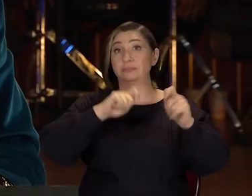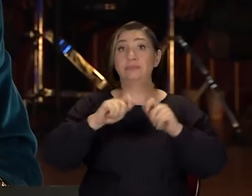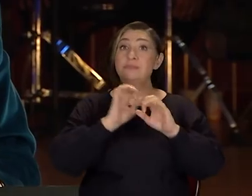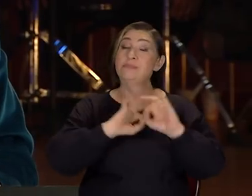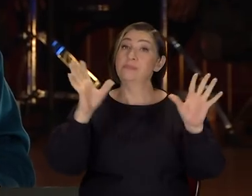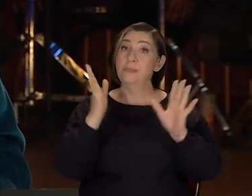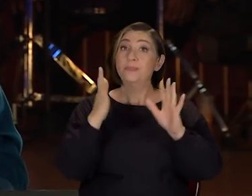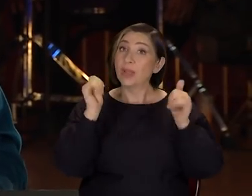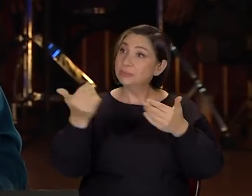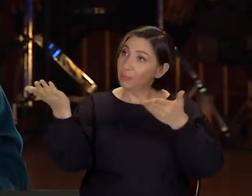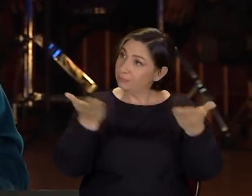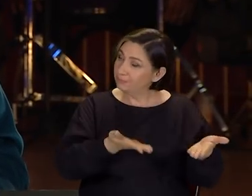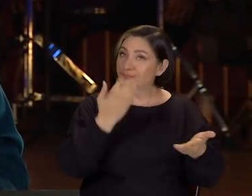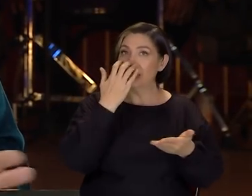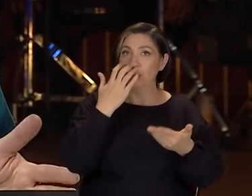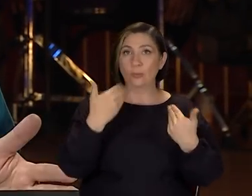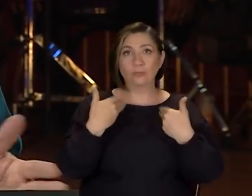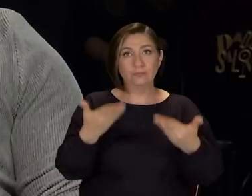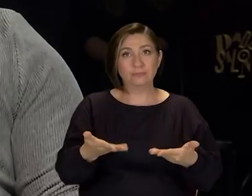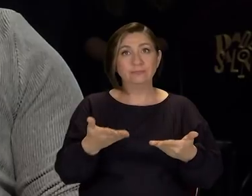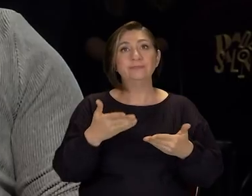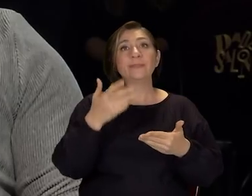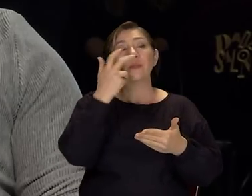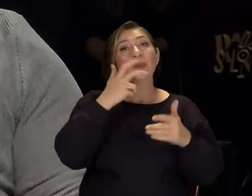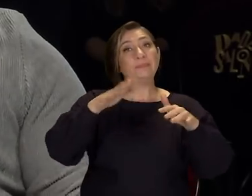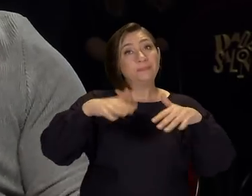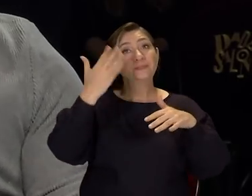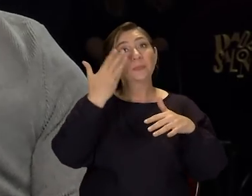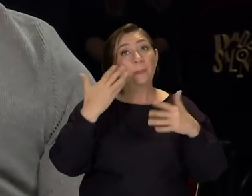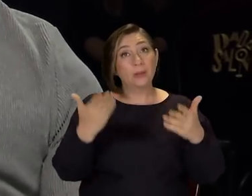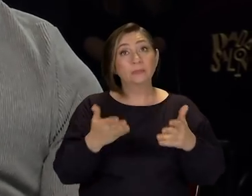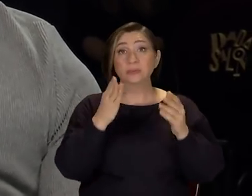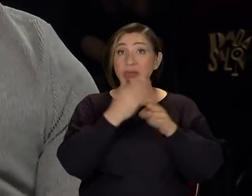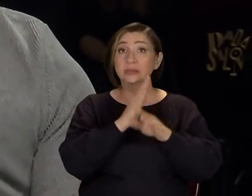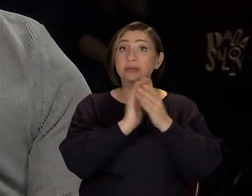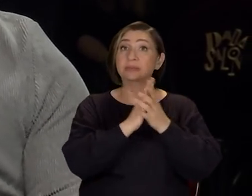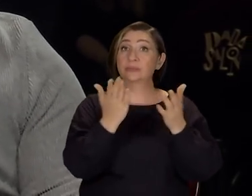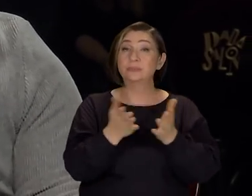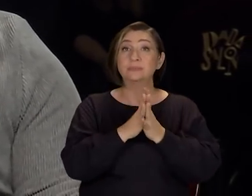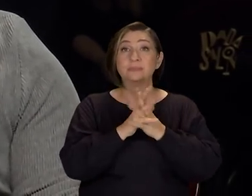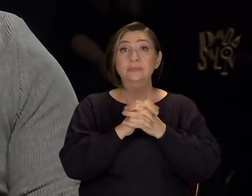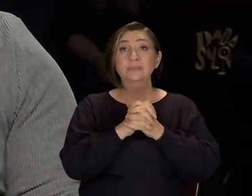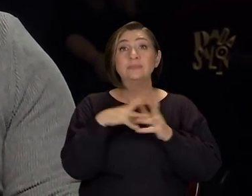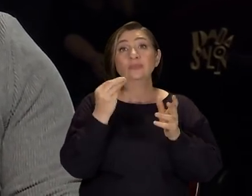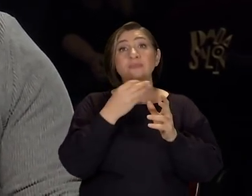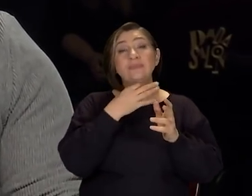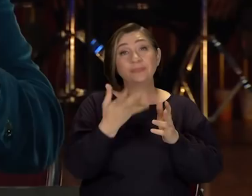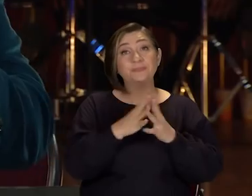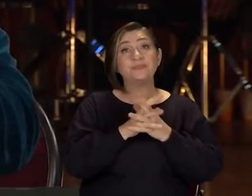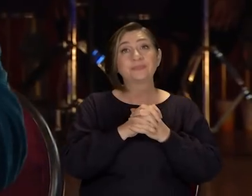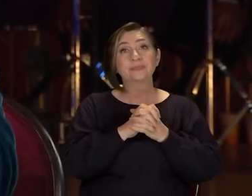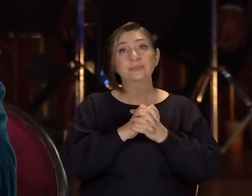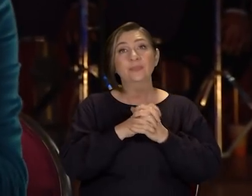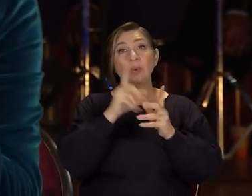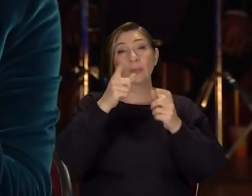ederiz efendim. Her zaman bekliyorum. Çok gerek güzel olmuş performanslar her şey arasından yani. Gerek seyirci olarak. Gerçekten tebrik ediyorum yani. Ben de çok teşekkür ediyorum. Şimdi bu